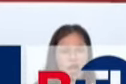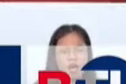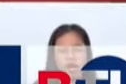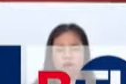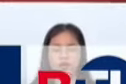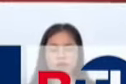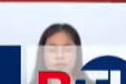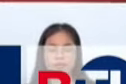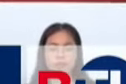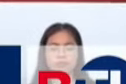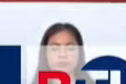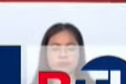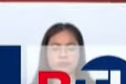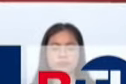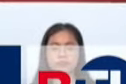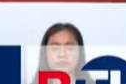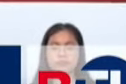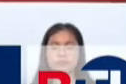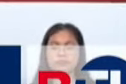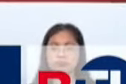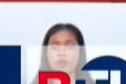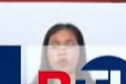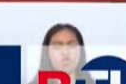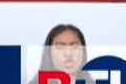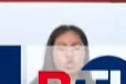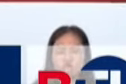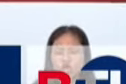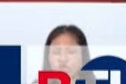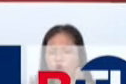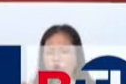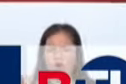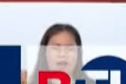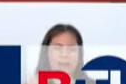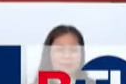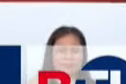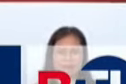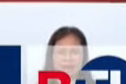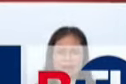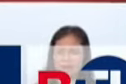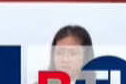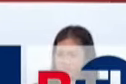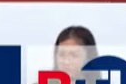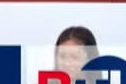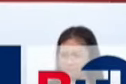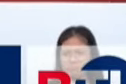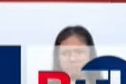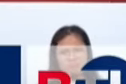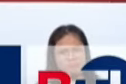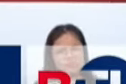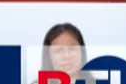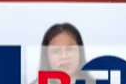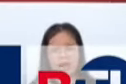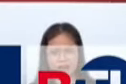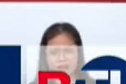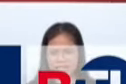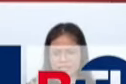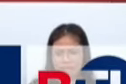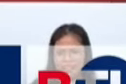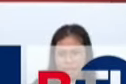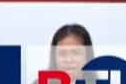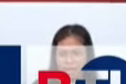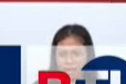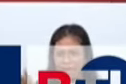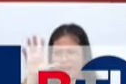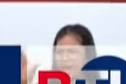tak bisa kenapa negara-negara Selatan sekarang melihat ke Indonesia karena kita